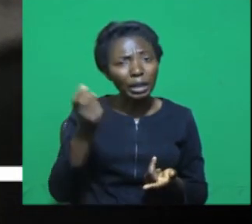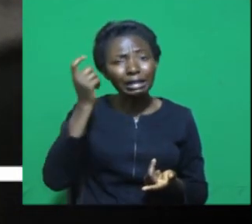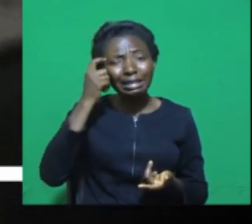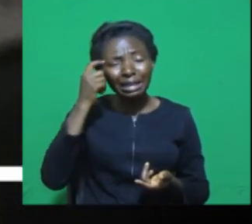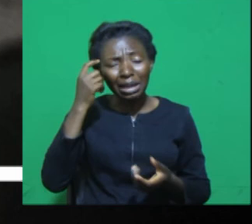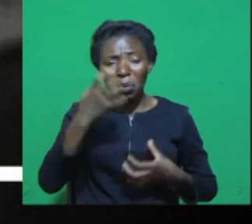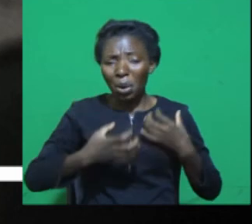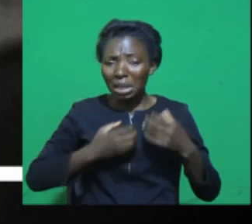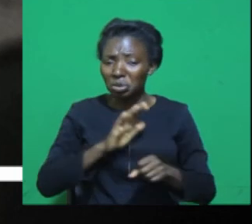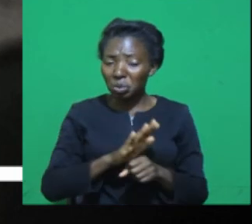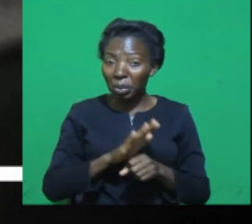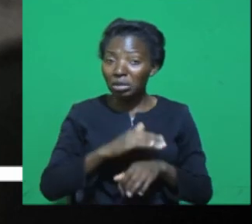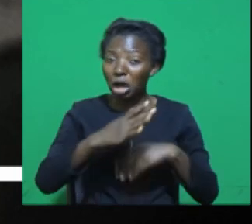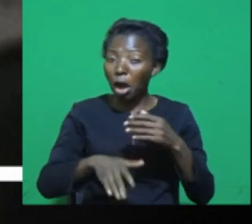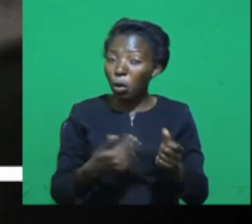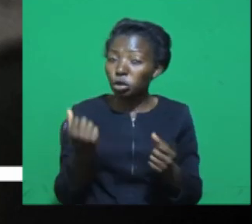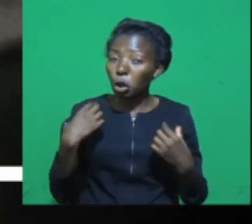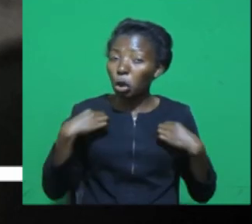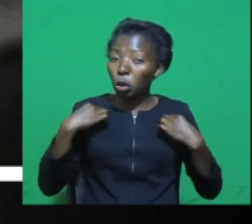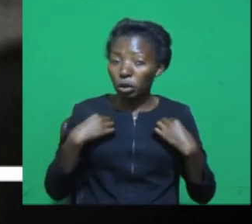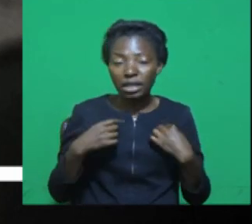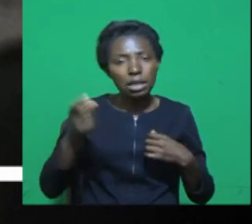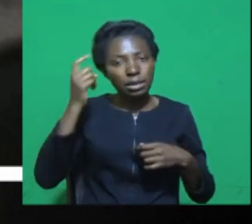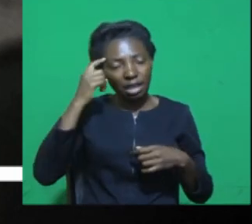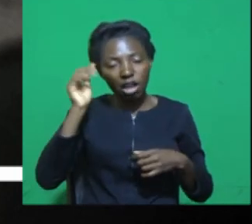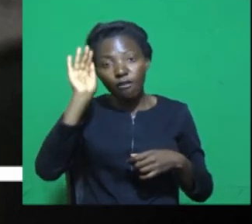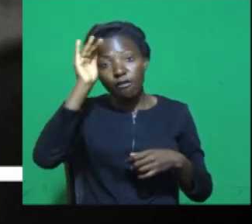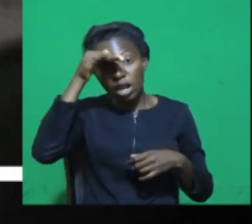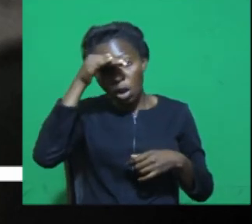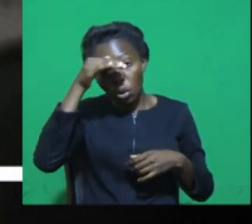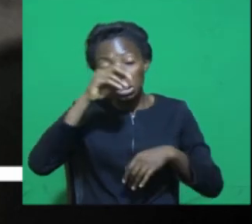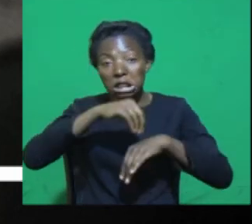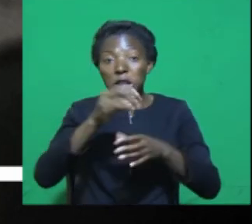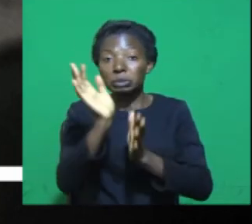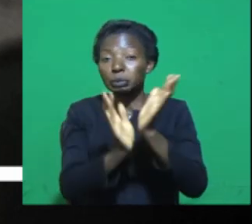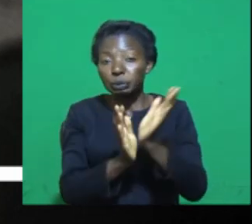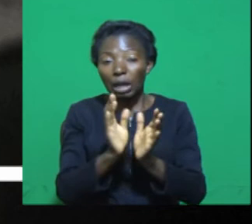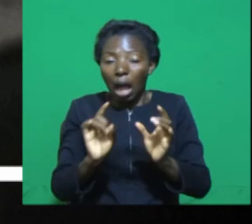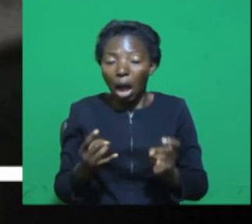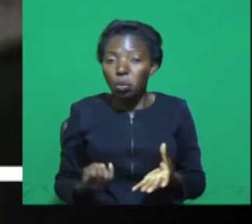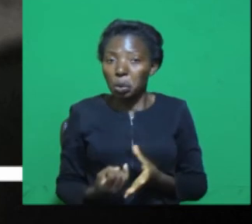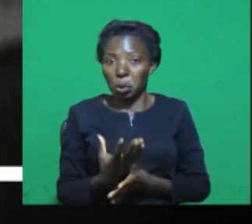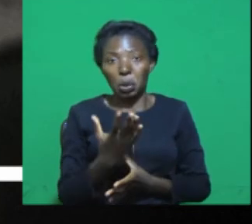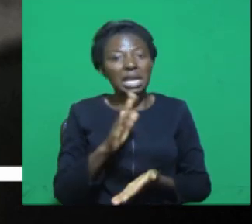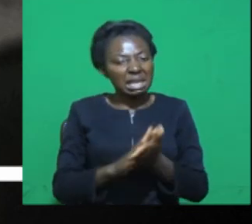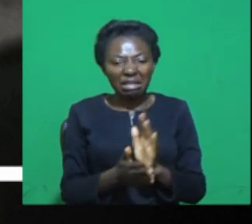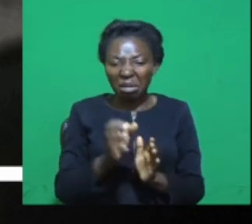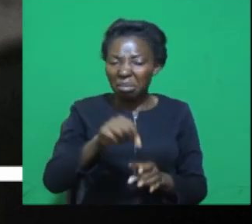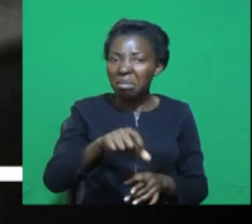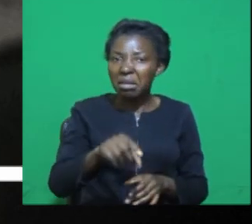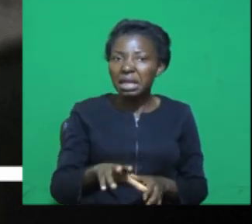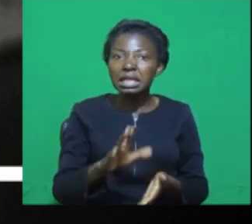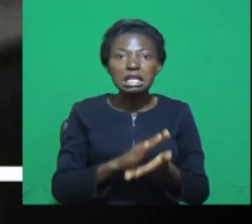Munofunganyireiko pamusoro pezvekufuka? Fungai maruva ebundu, kumera kwawo haabati